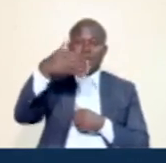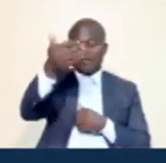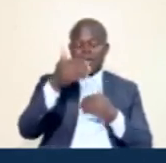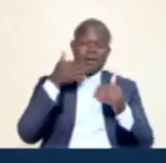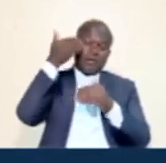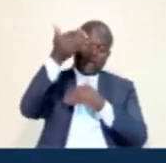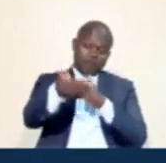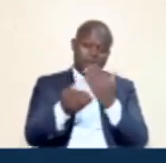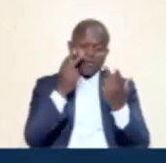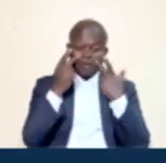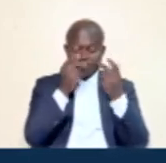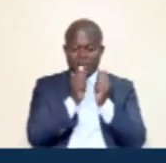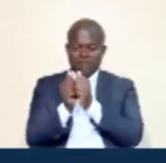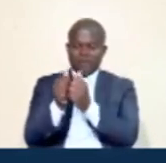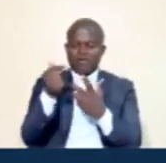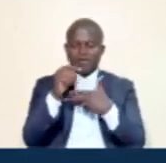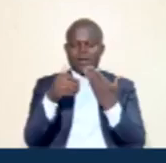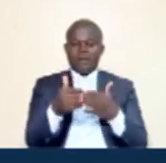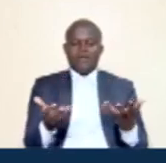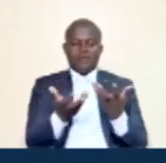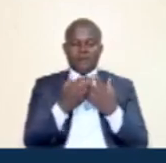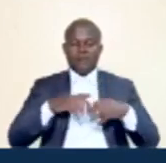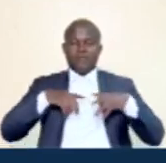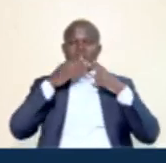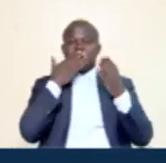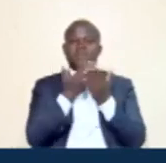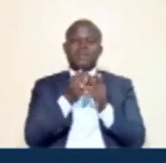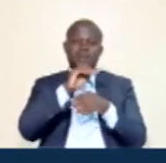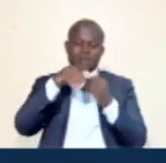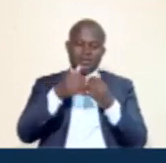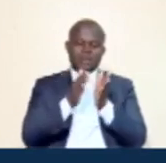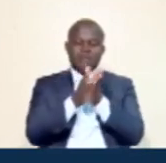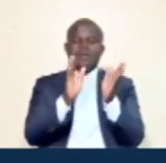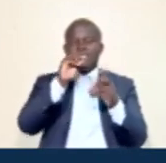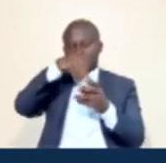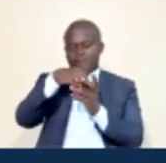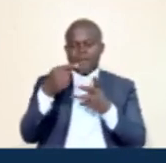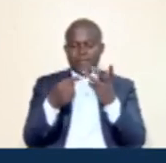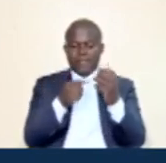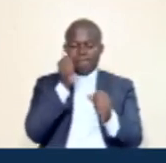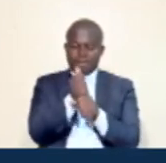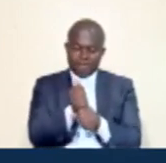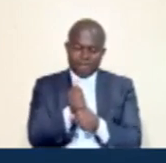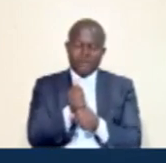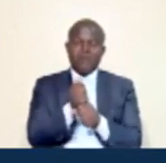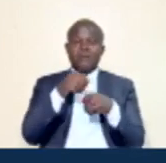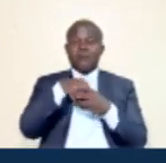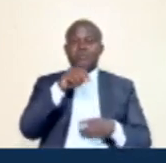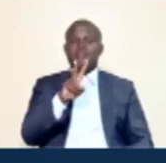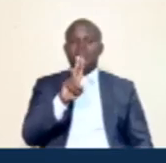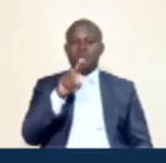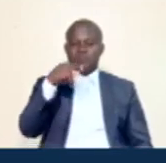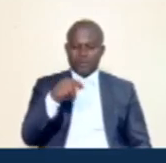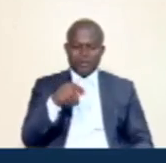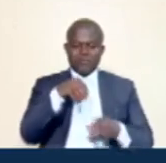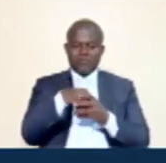Hanyuma tuzanarebere hamwe noneho ibijyanye n'imibereho myiza y'abaturage muri rusange, birimo ibyo abaturage bakorerwa biri muri VUP,